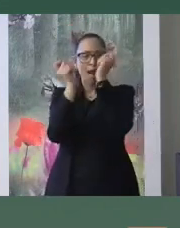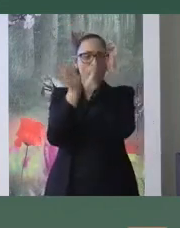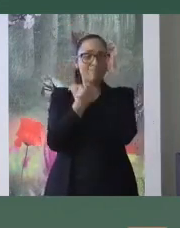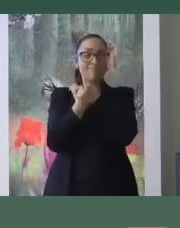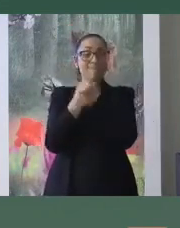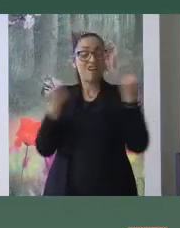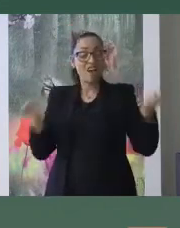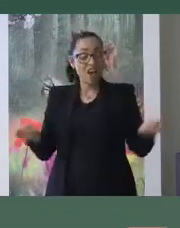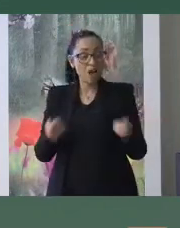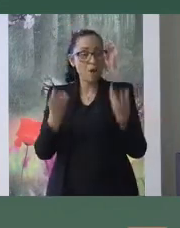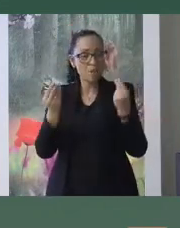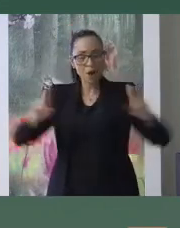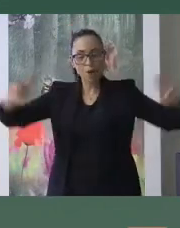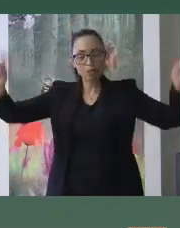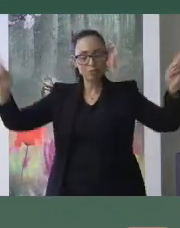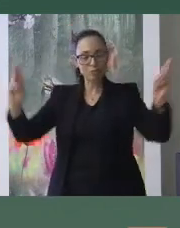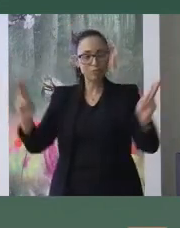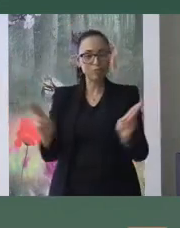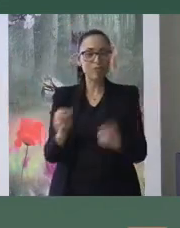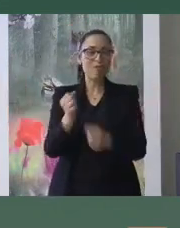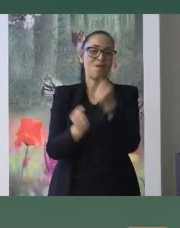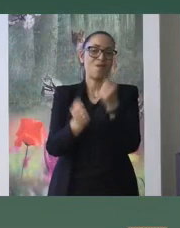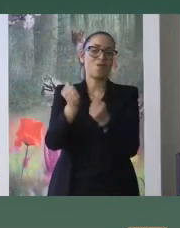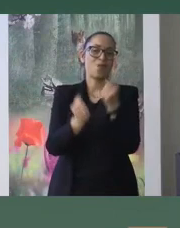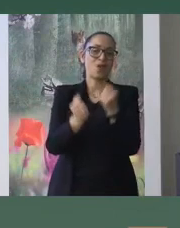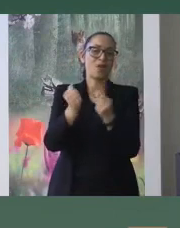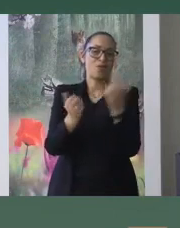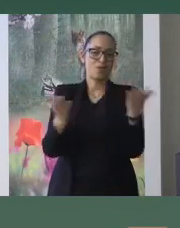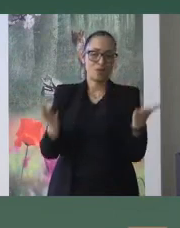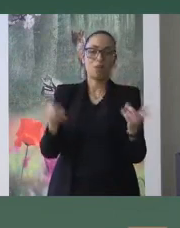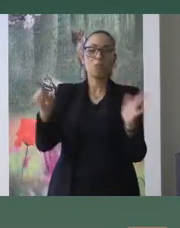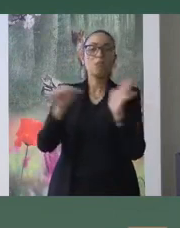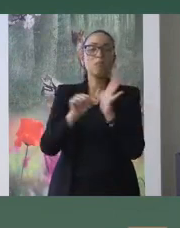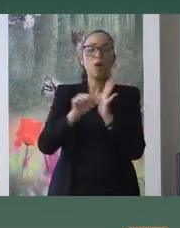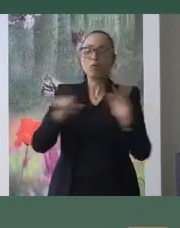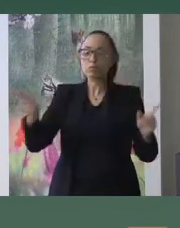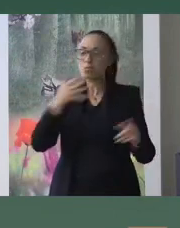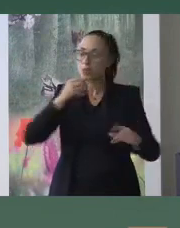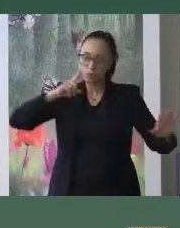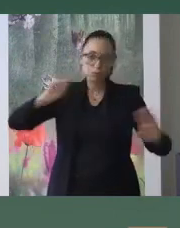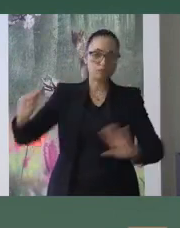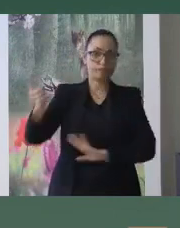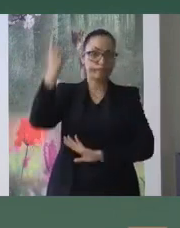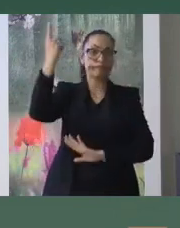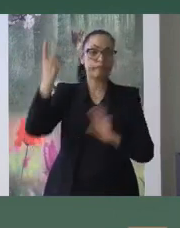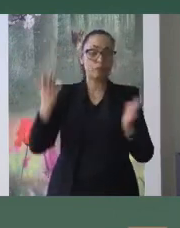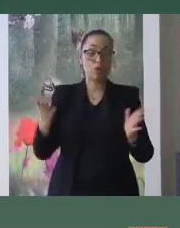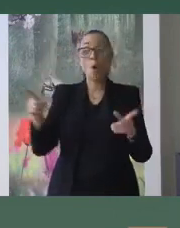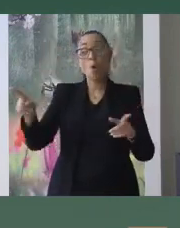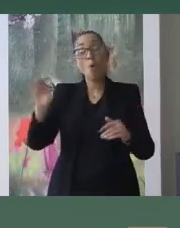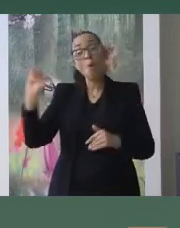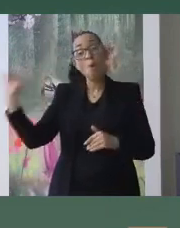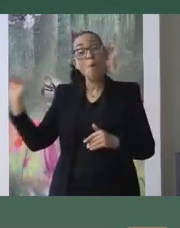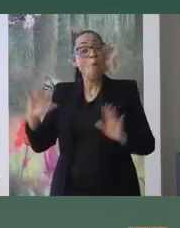πολλά για να μειώσει το αυτοκίνητο. Ναι. Δεν είναι χωρίς αυτοκίνητο, όχι. Αλλά είναι μια πόλη που πρωτοπορεί. Ναι. Ναι.